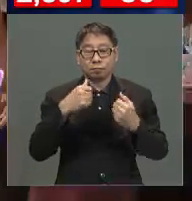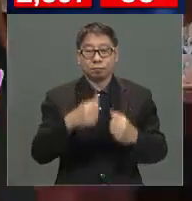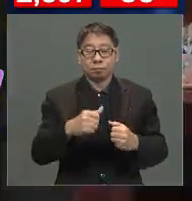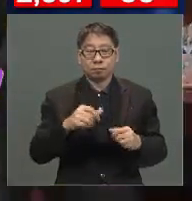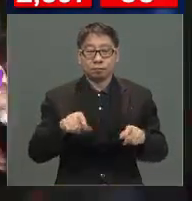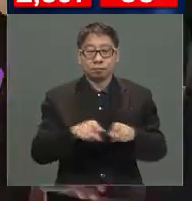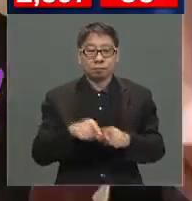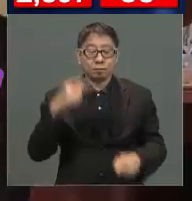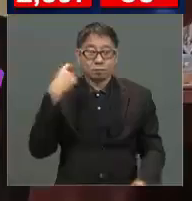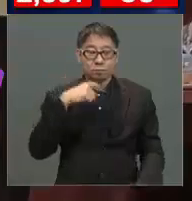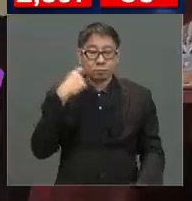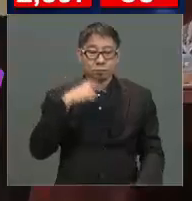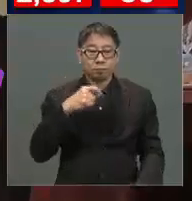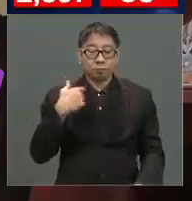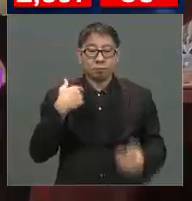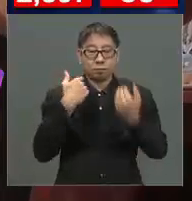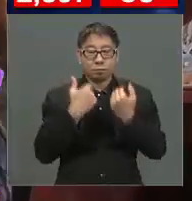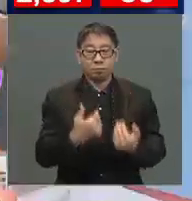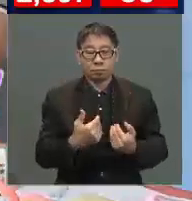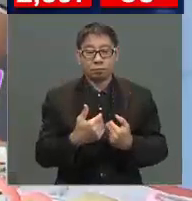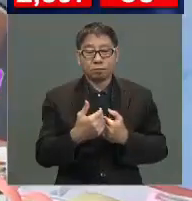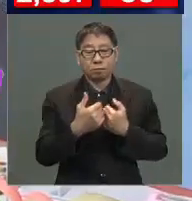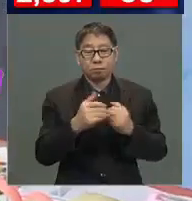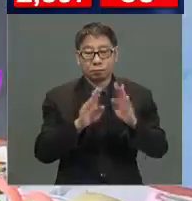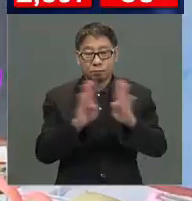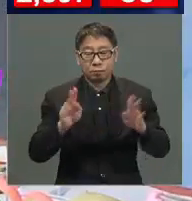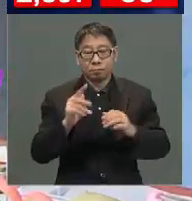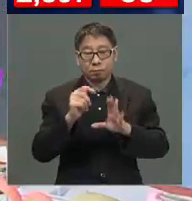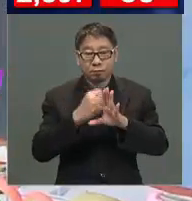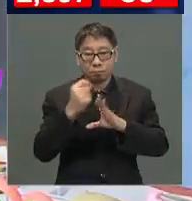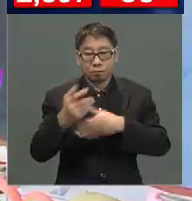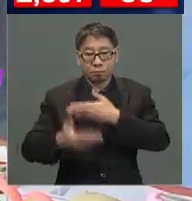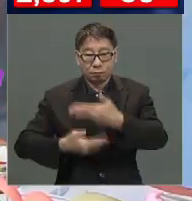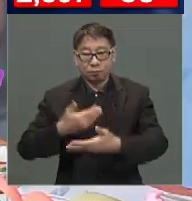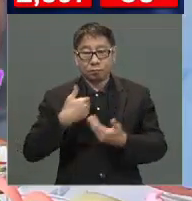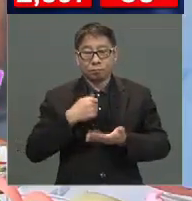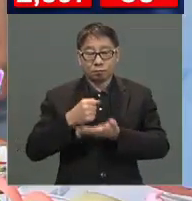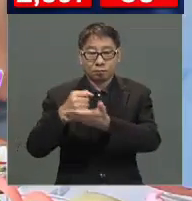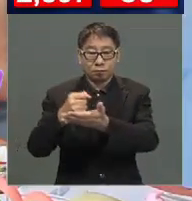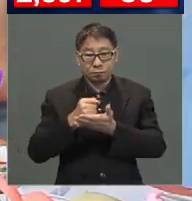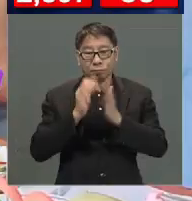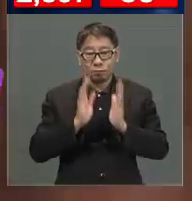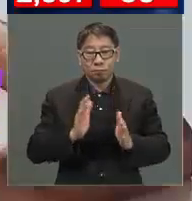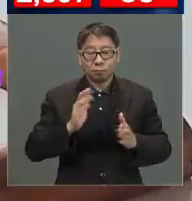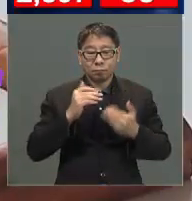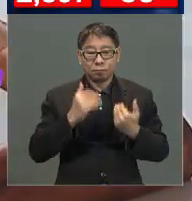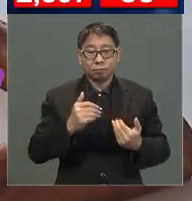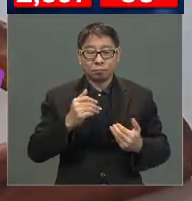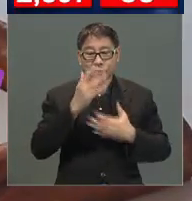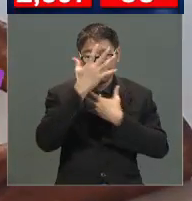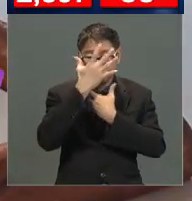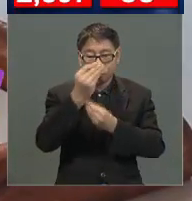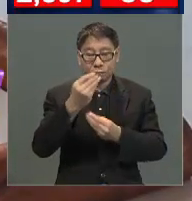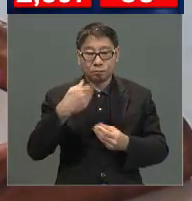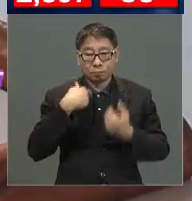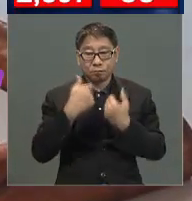าดฮ่องกงแล้วก็ประเทศจีนก็ตามแต่เขาก็ยังหวังว่าการเปิดตลาดในครั้งนี้จะสามารถช่วยดึงดูดกลุ่มผู้ค้ากลุ่ม